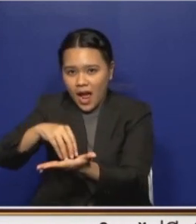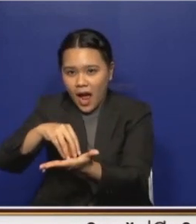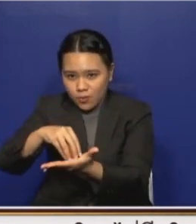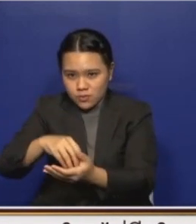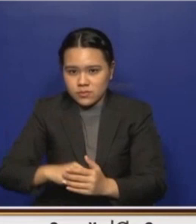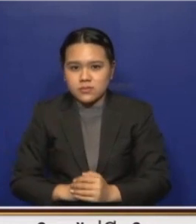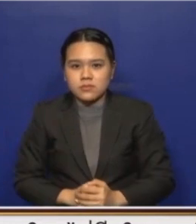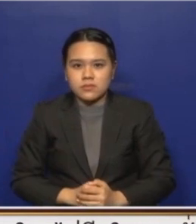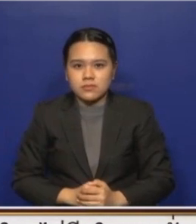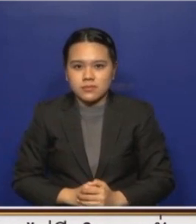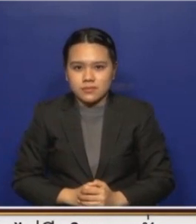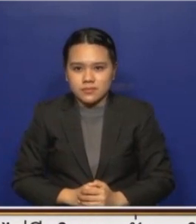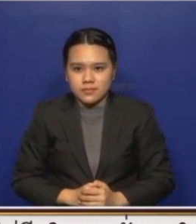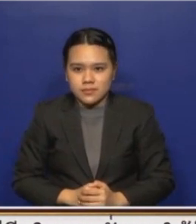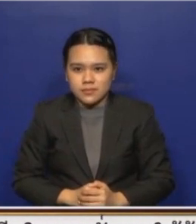ฮะเรา